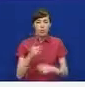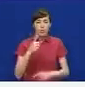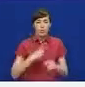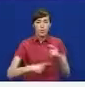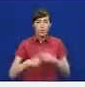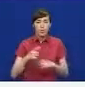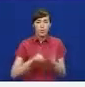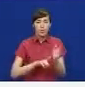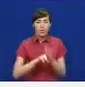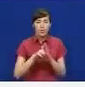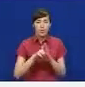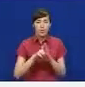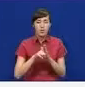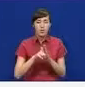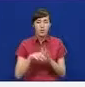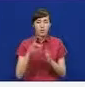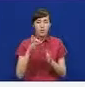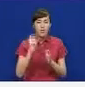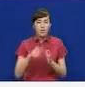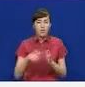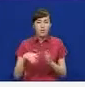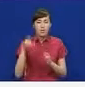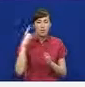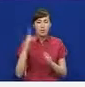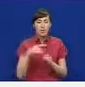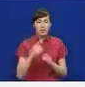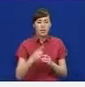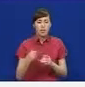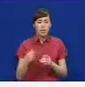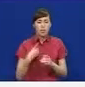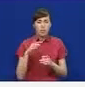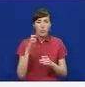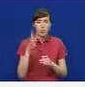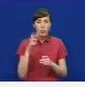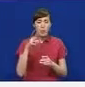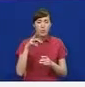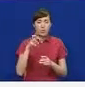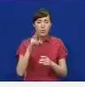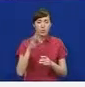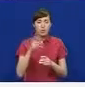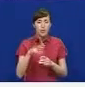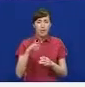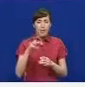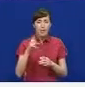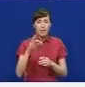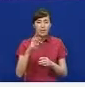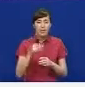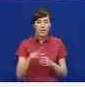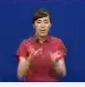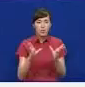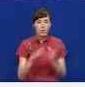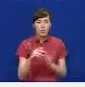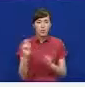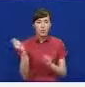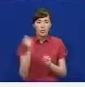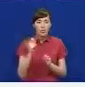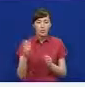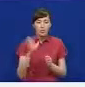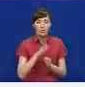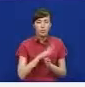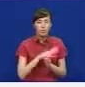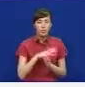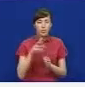осылай басталды. Азамат қазақтың маңдай алды батыры Бауыржан Момышұлы Мәлік Ғабдуллиндермен майдандас болған. Соғыс жылдары